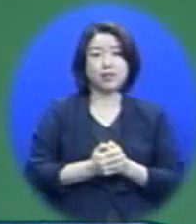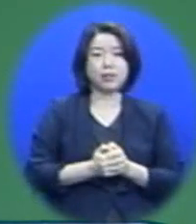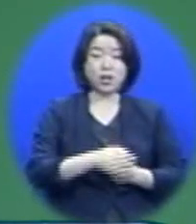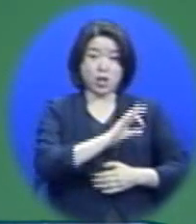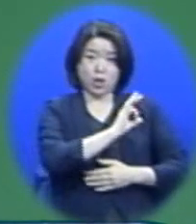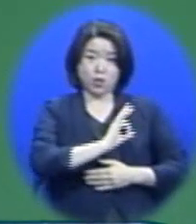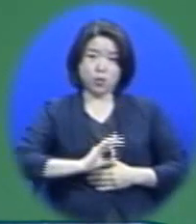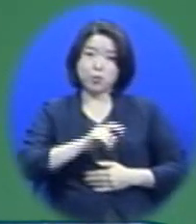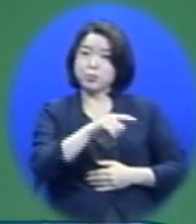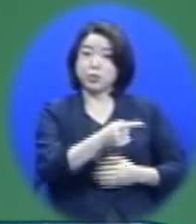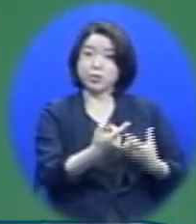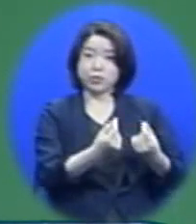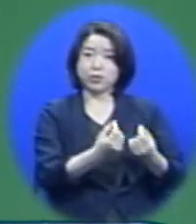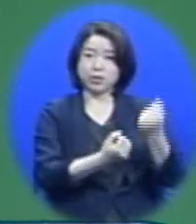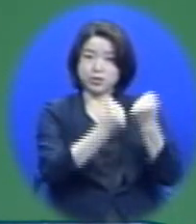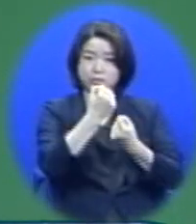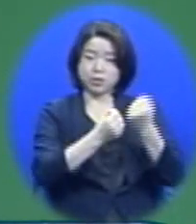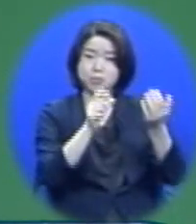욥을 이렇게 설명했어요.